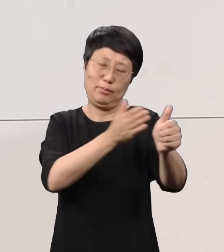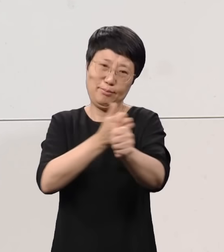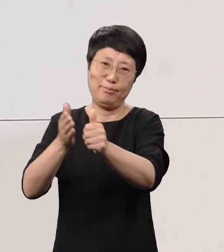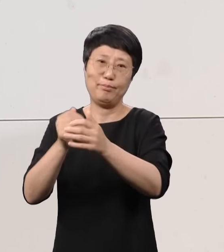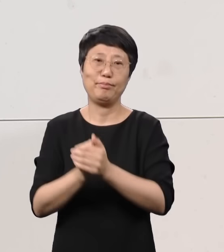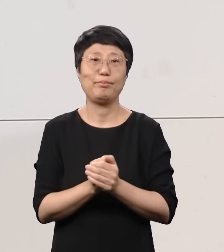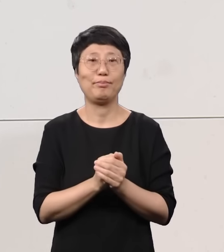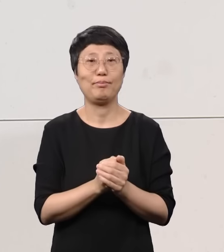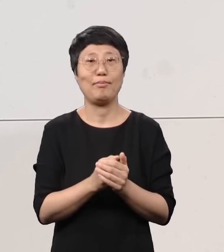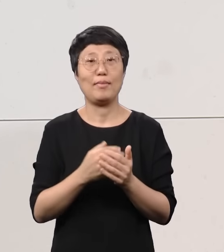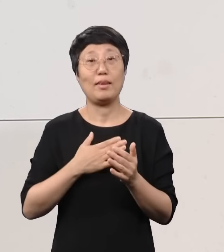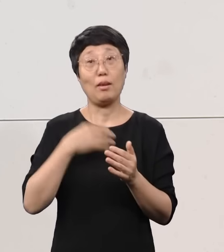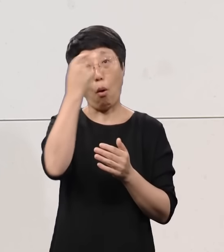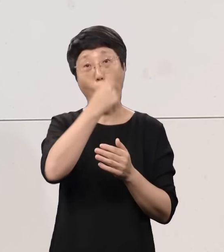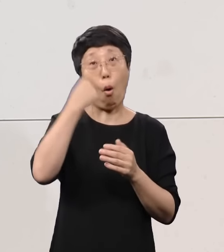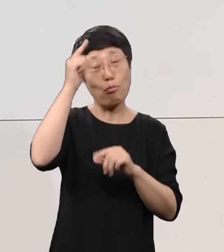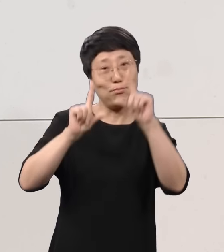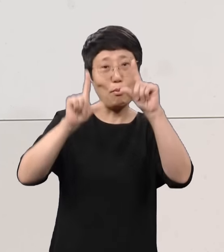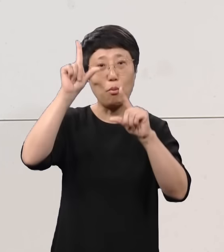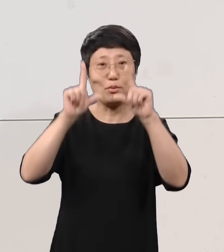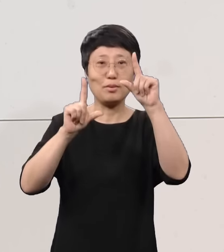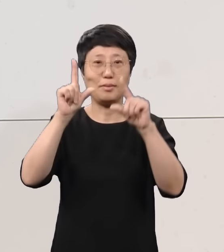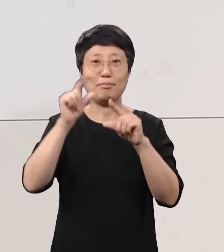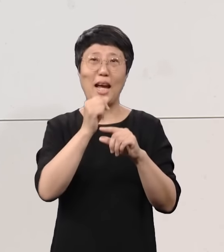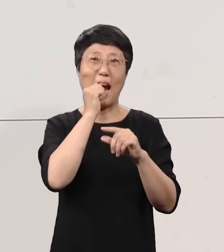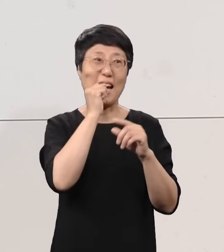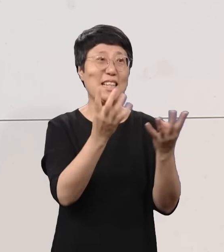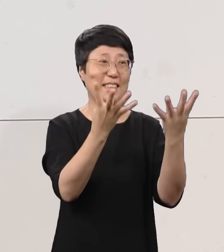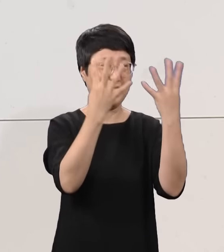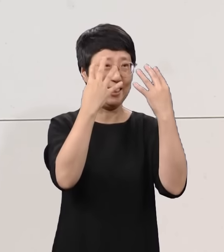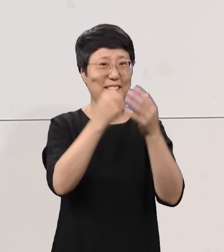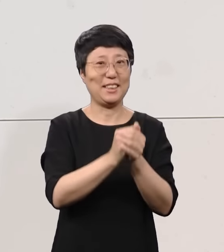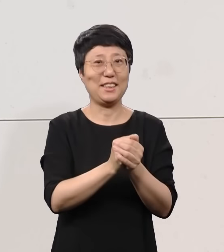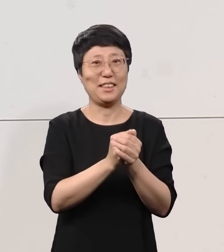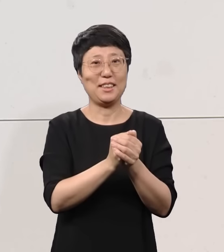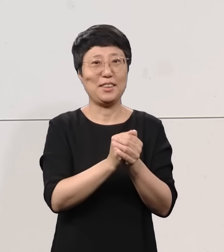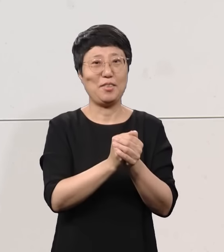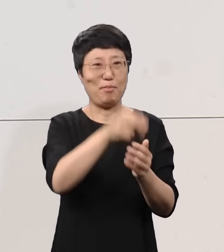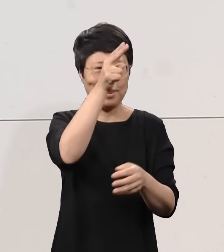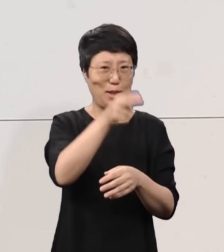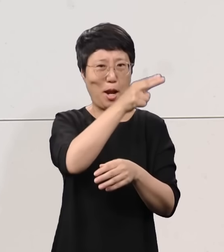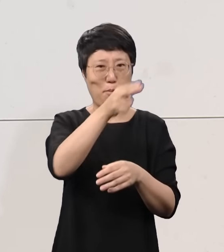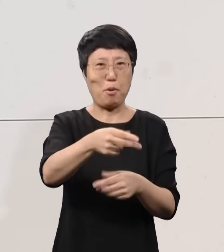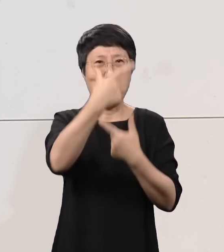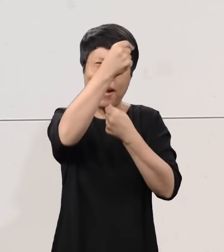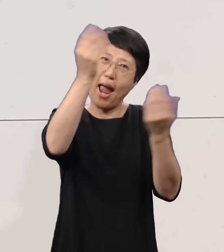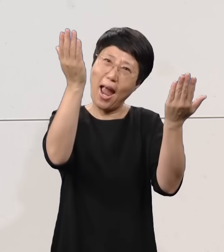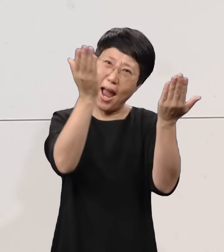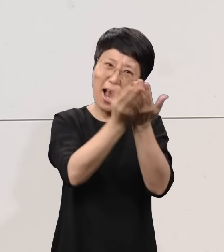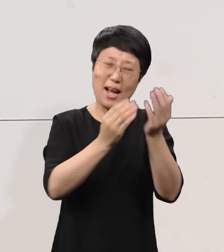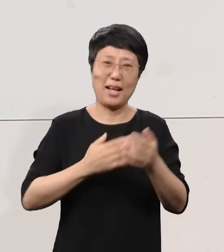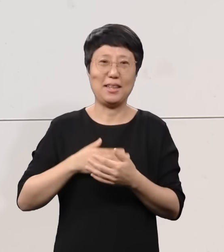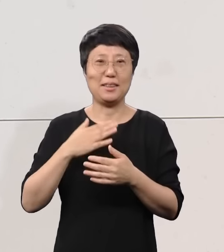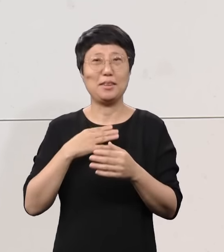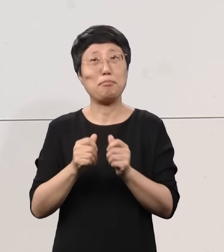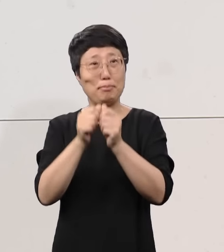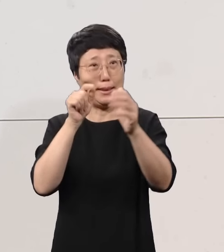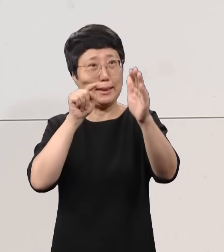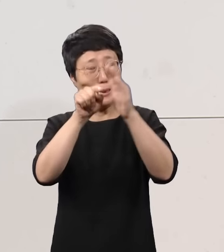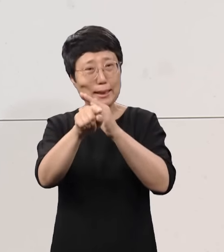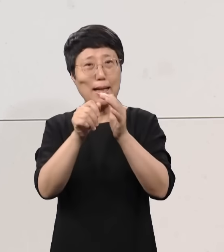필요합니다 제가 이렇게 이렇게 생겨서 교도소 사모하기 좋은데 그 교도소와 미사라 가면 제가